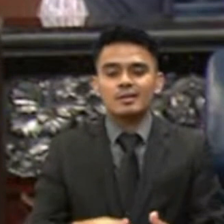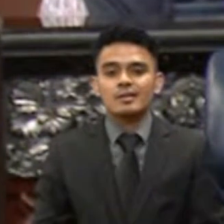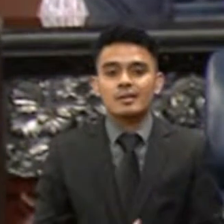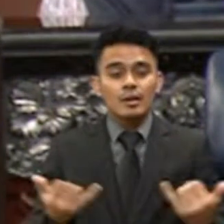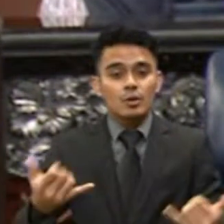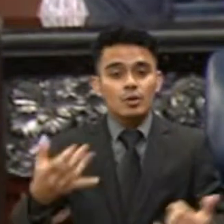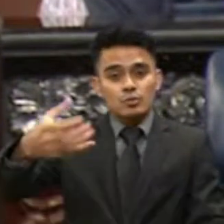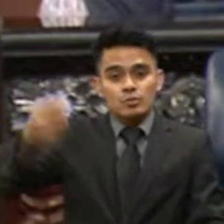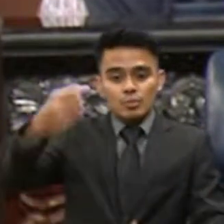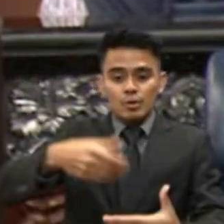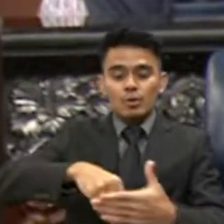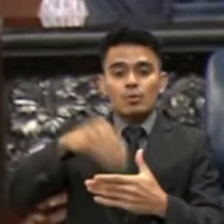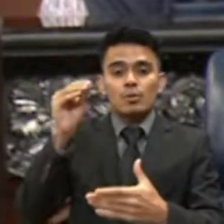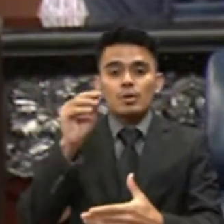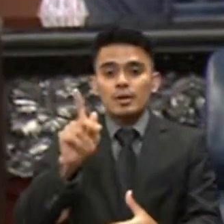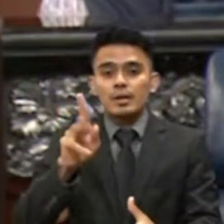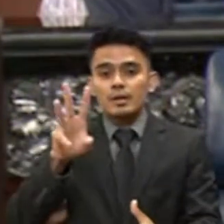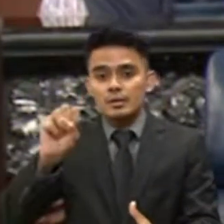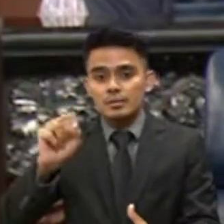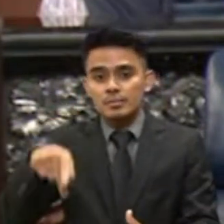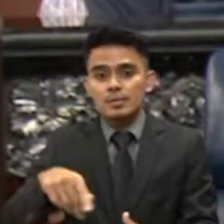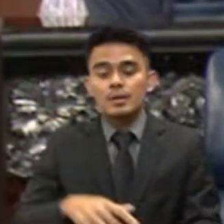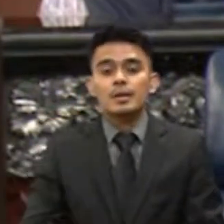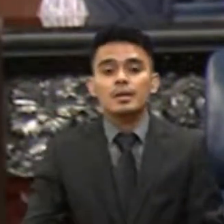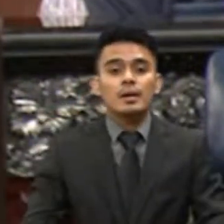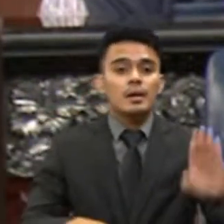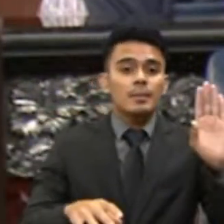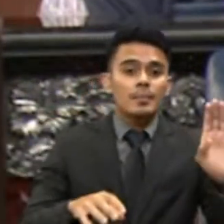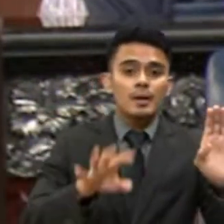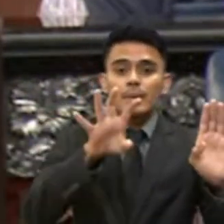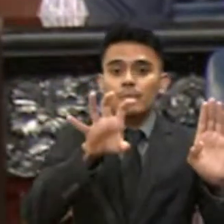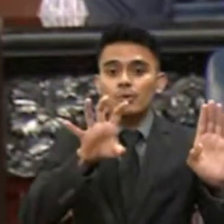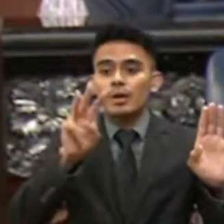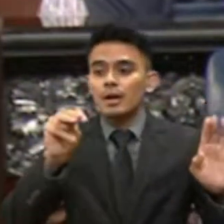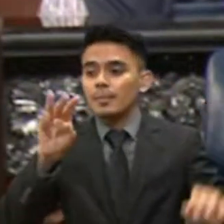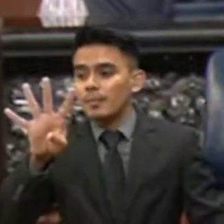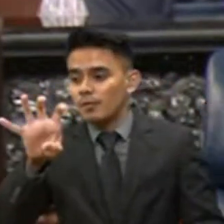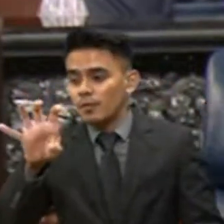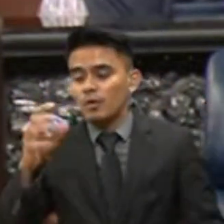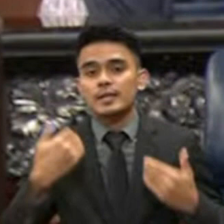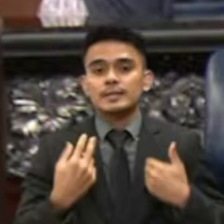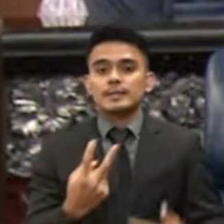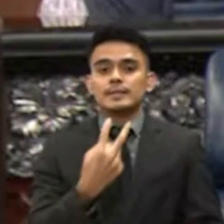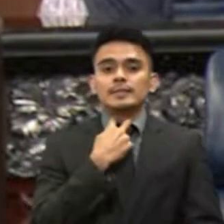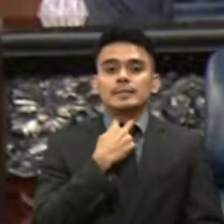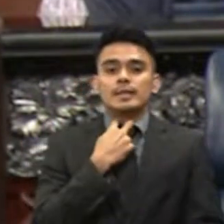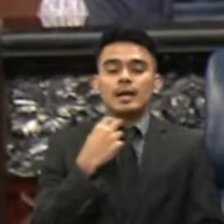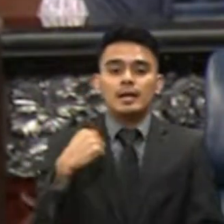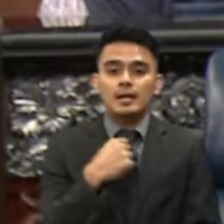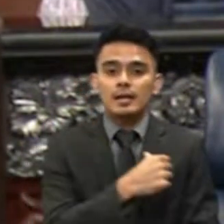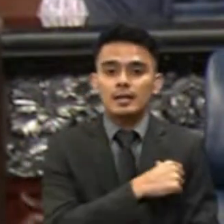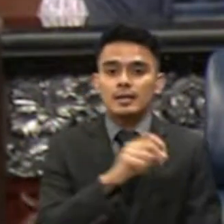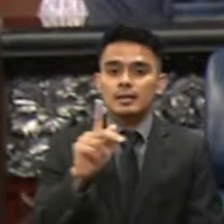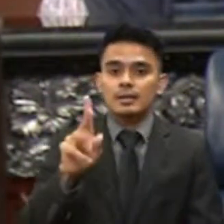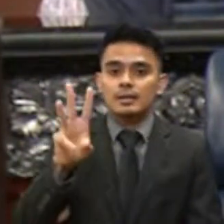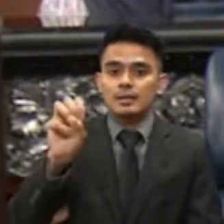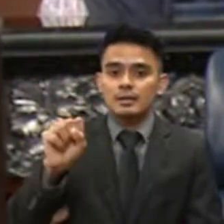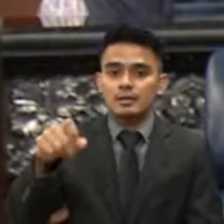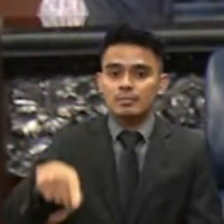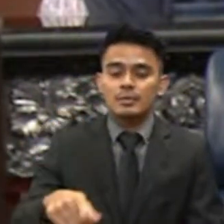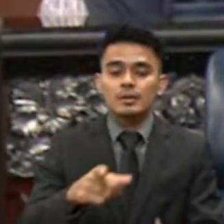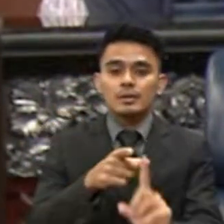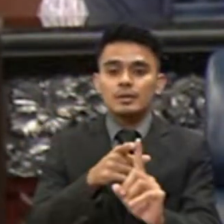satu lagi B40 dan m40 paling terjedas ahli akibat